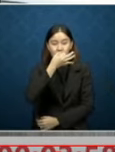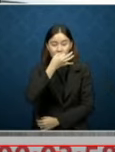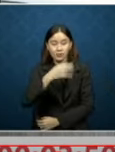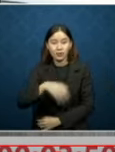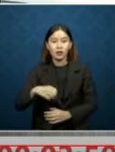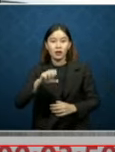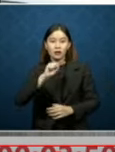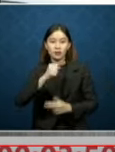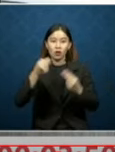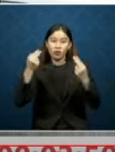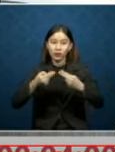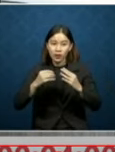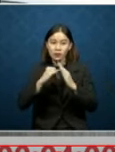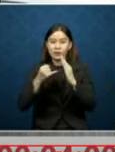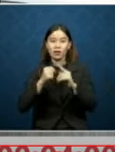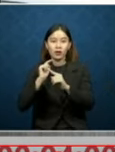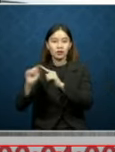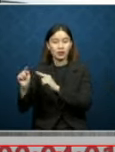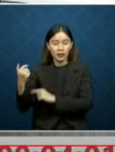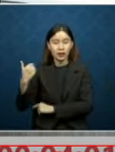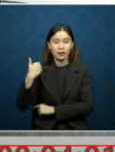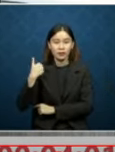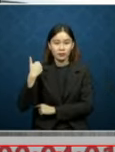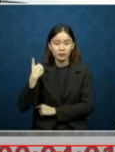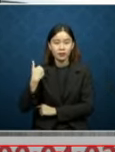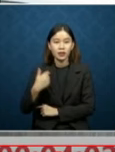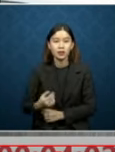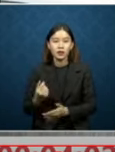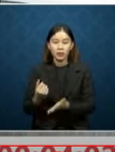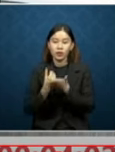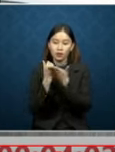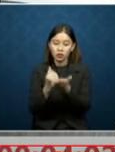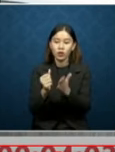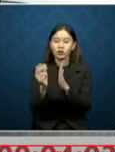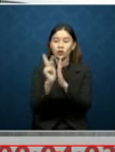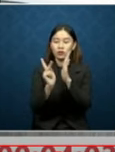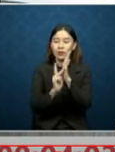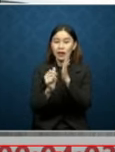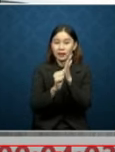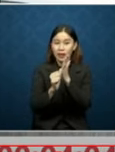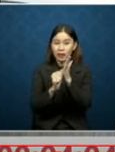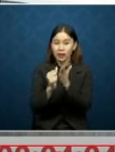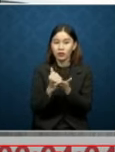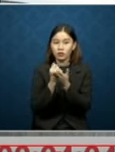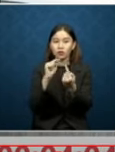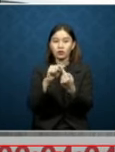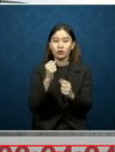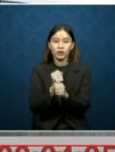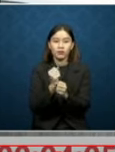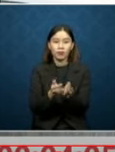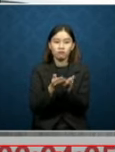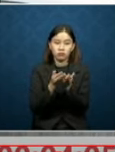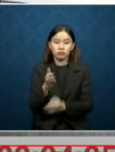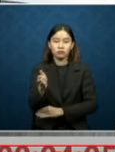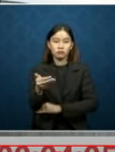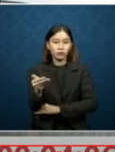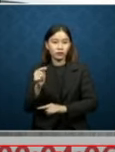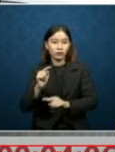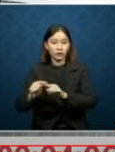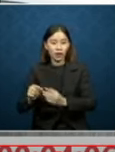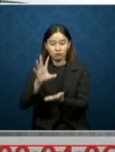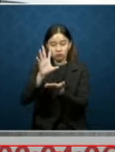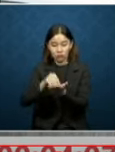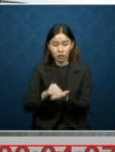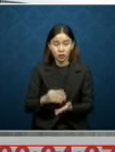งครามและจังหวัดอื่นๆอีกนะครับว่าจะแก้ไขกฎหมายระเบียบให้เอื้อต่อการทำประมงจากข้อมู